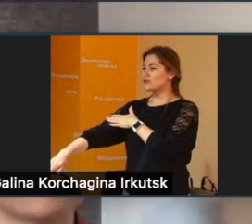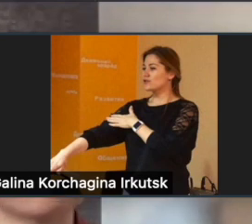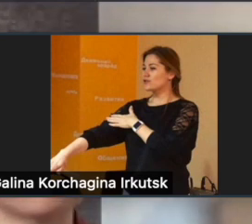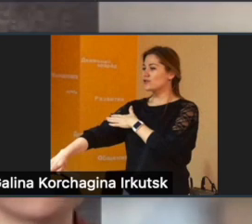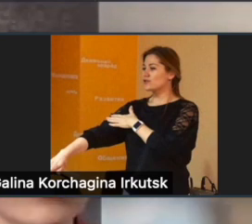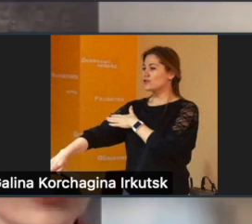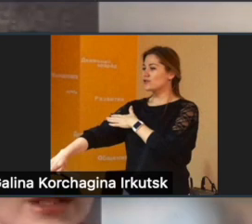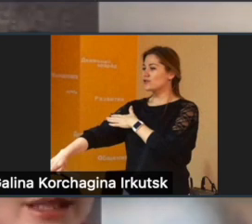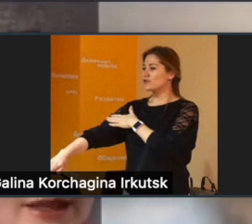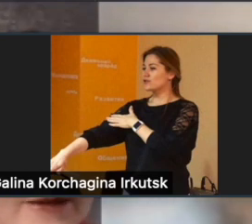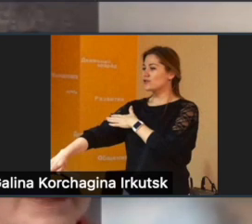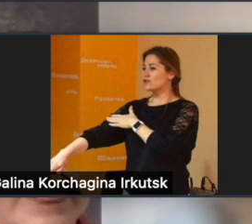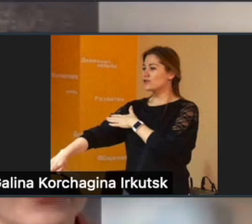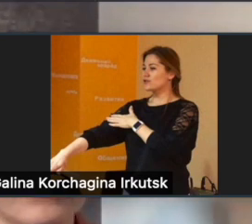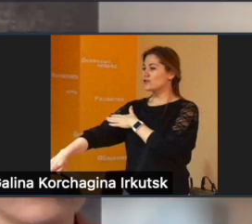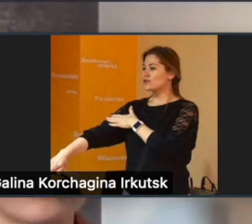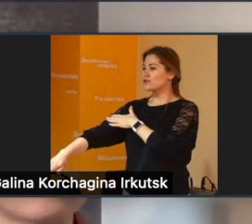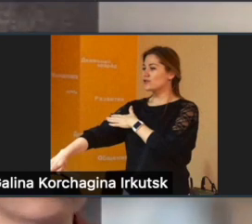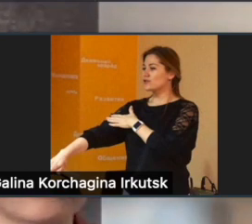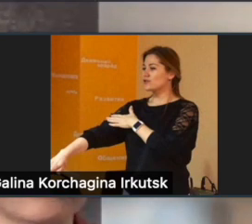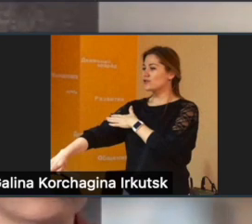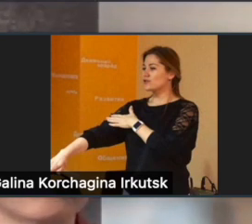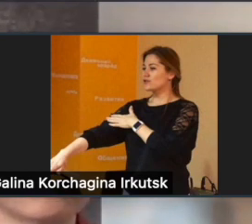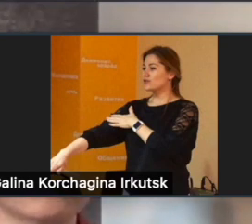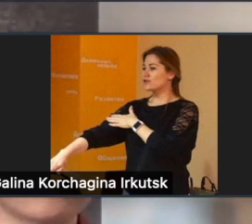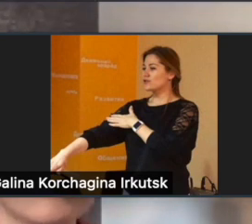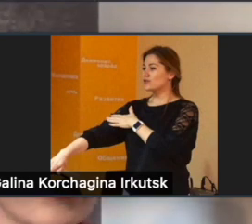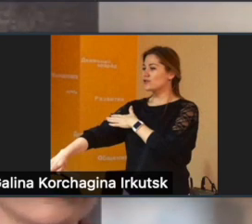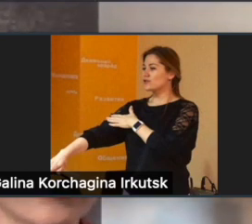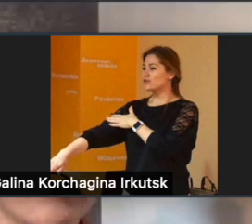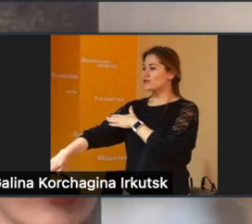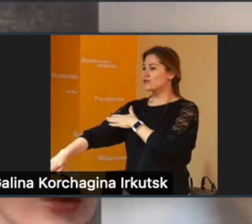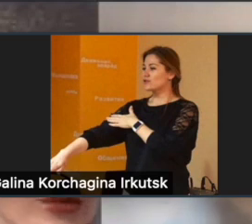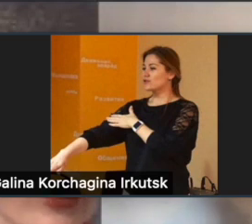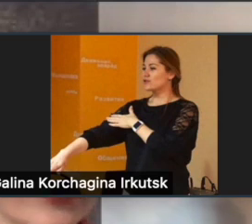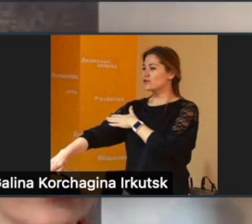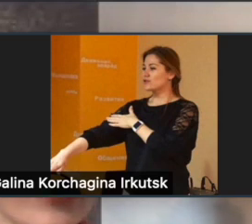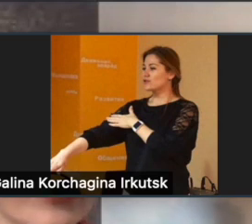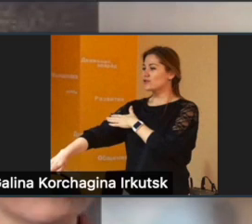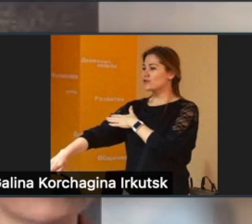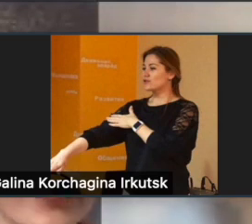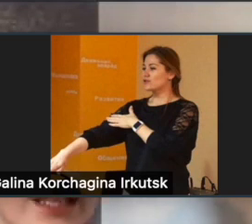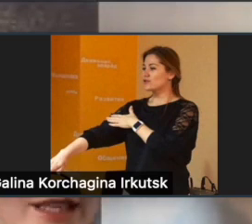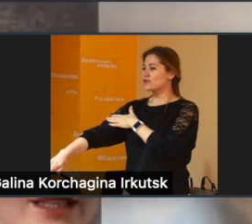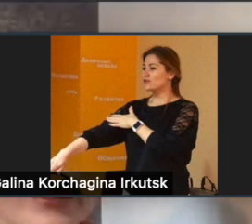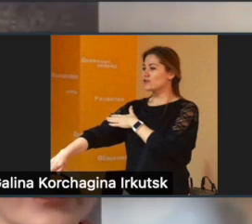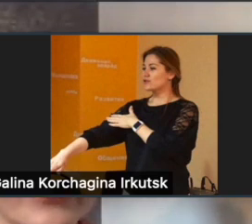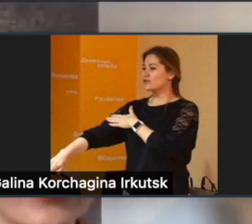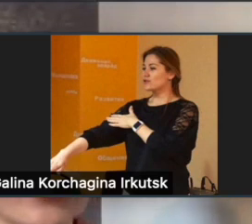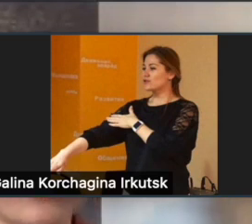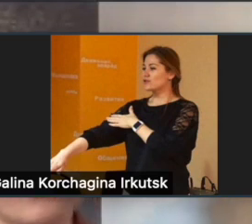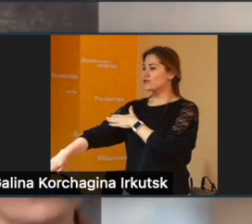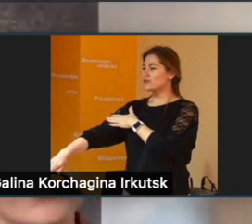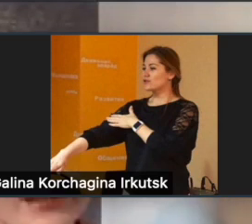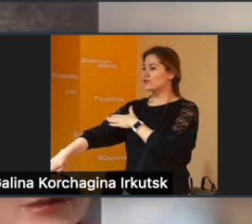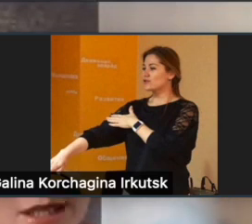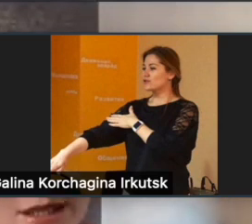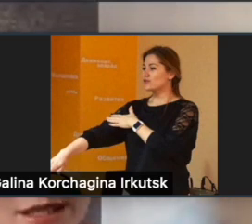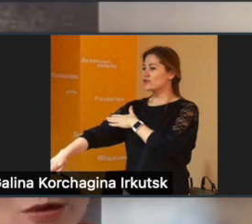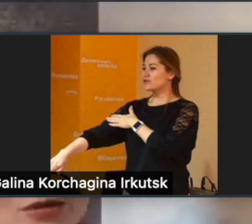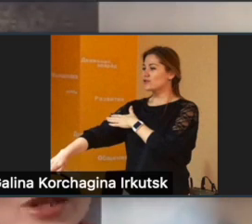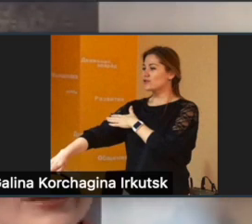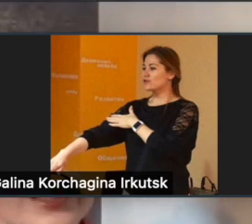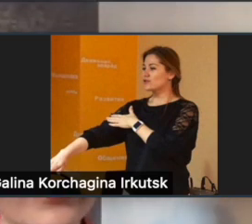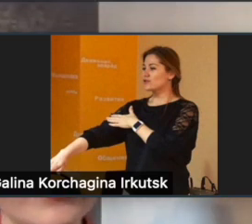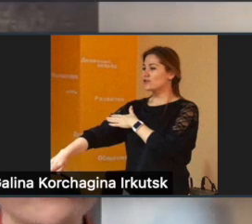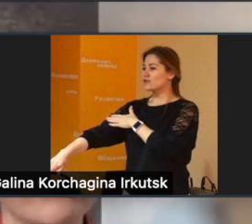когда она была вынуждена оставить любимую работу, на которой сгорела практически. Но на этом